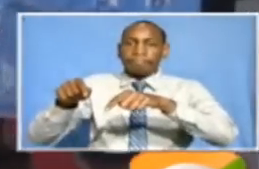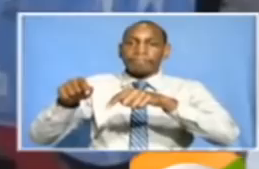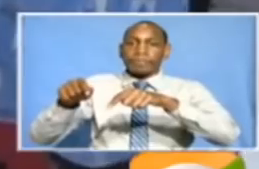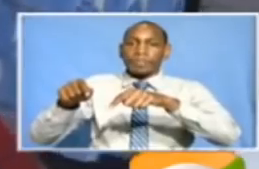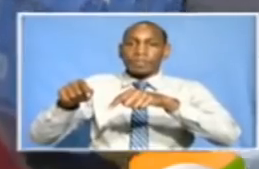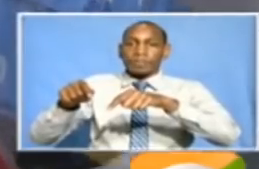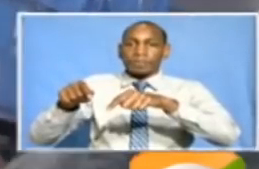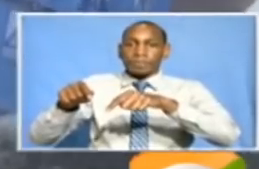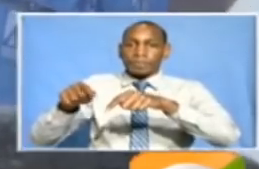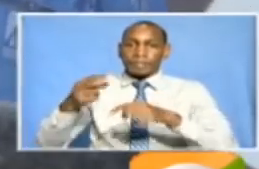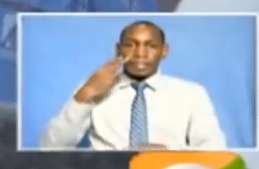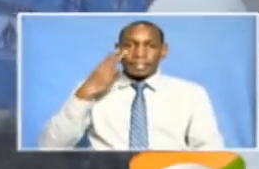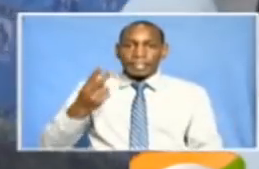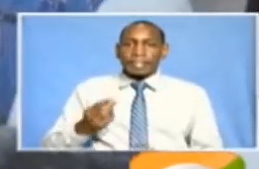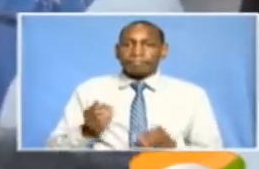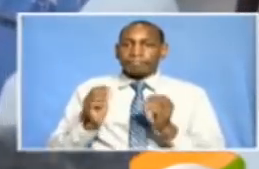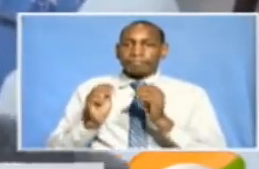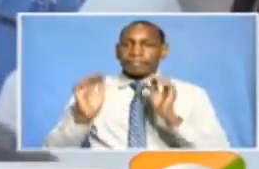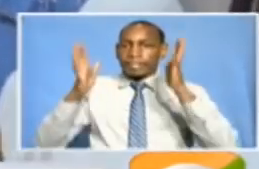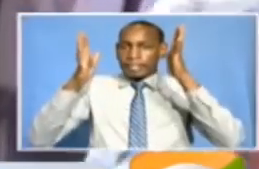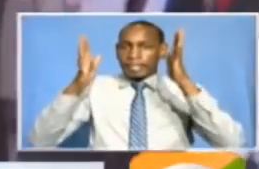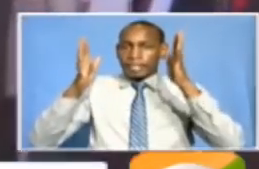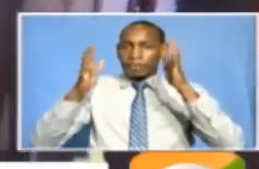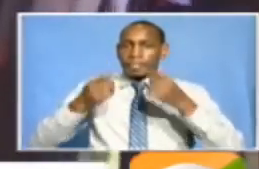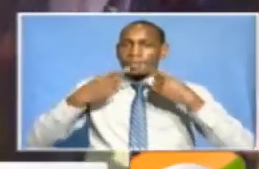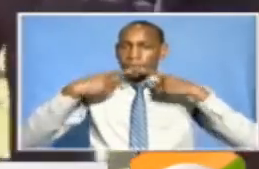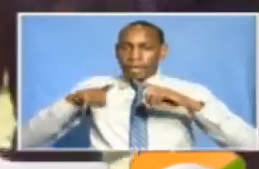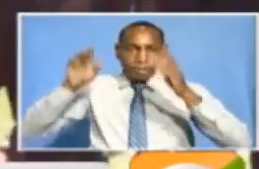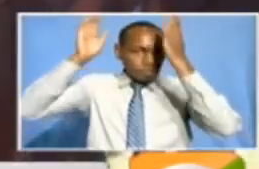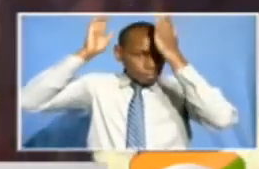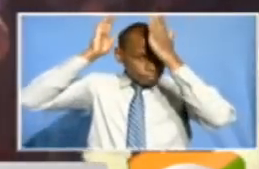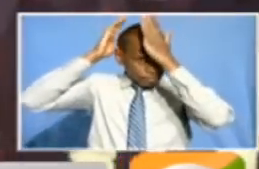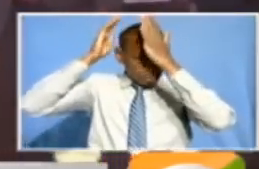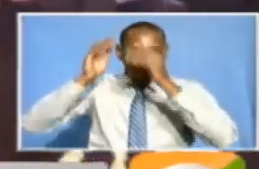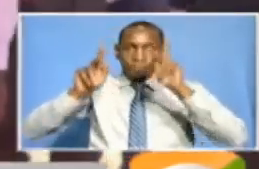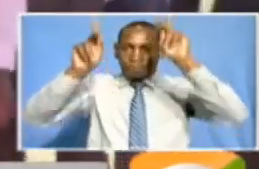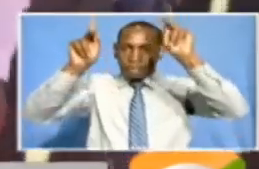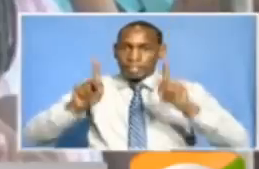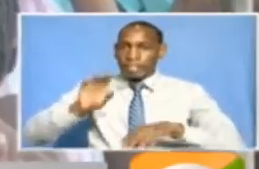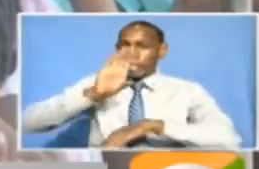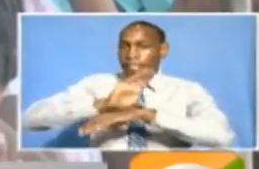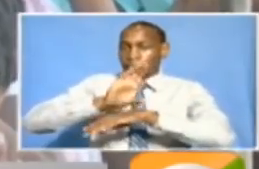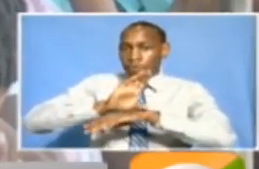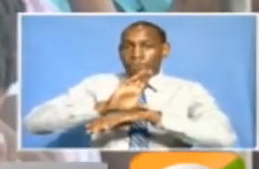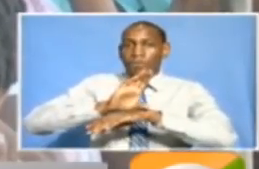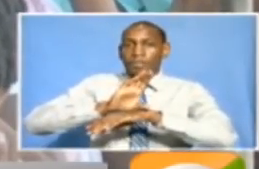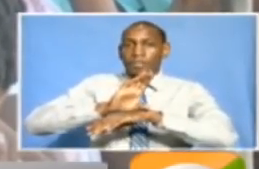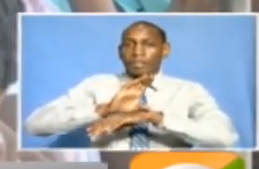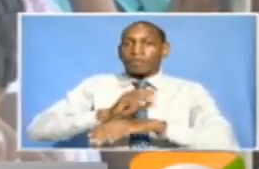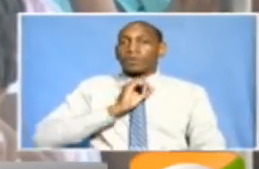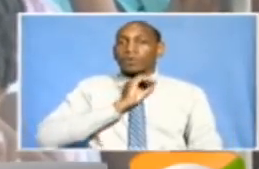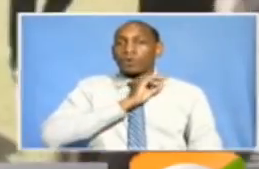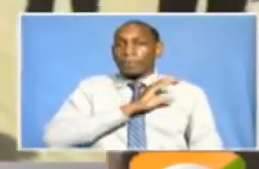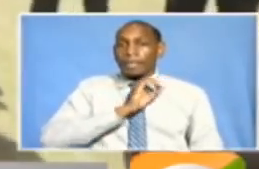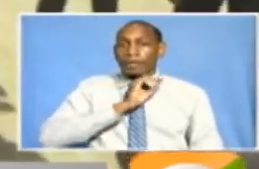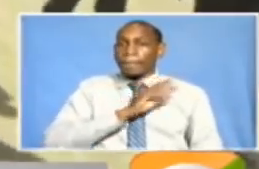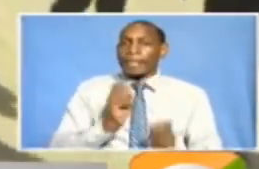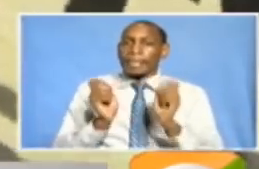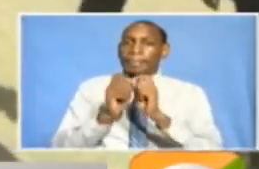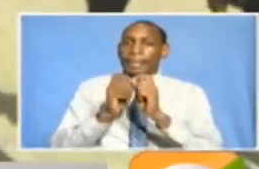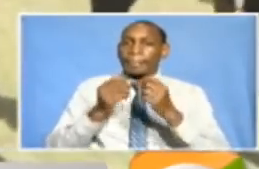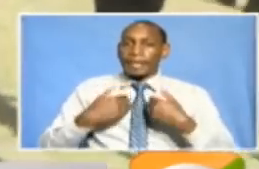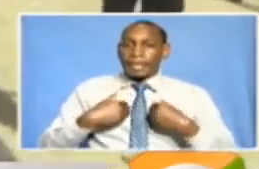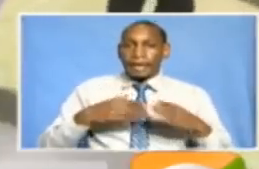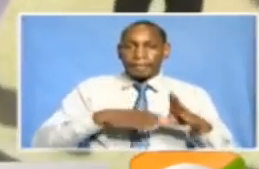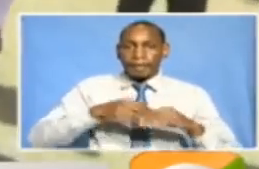aliyekuwa katika chuo cha uzima kushuhudia hafla ya kutawazwa kwa askofu mkuu wa dayosisi ya Kisumu Philip Anyolo alilalamika kuhusu maumivu na